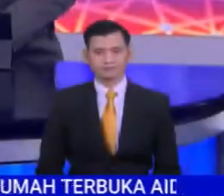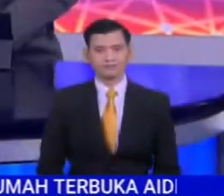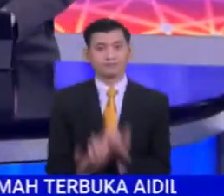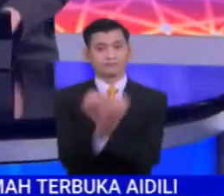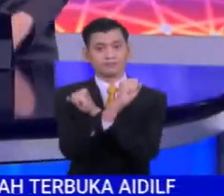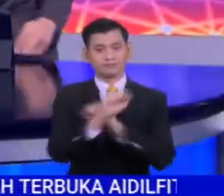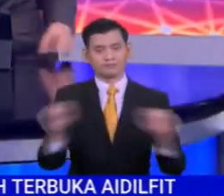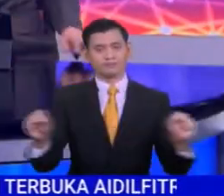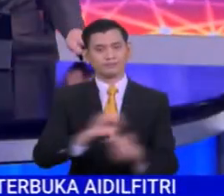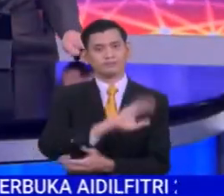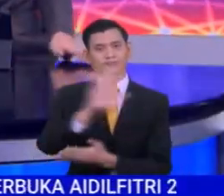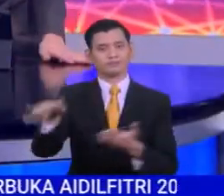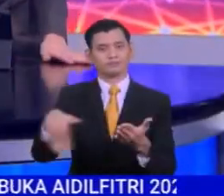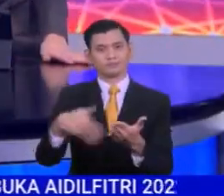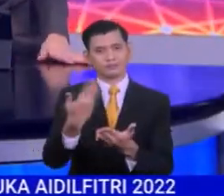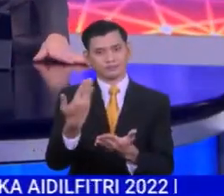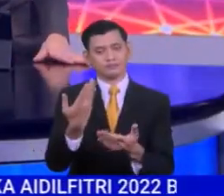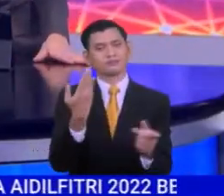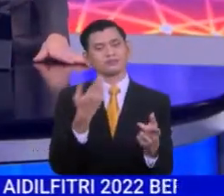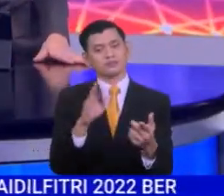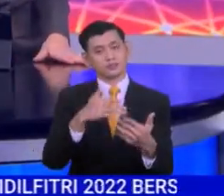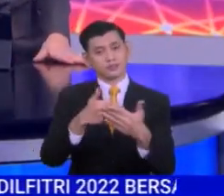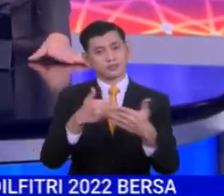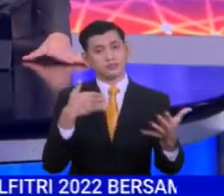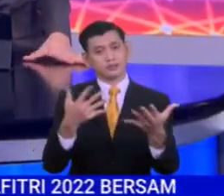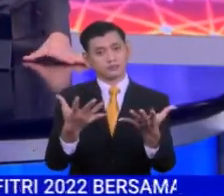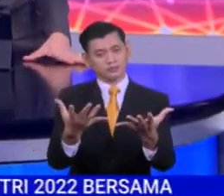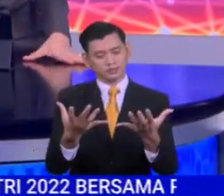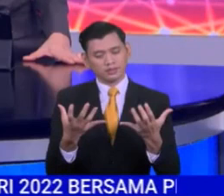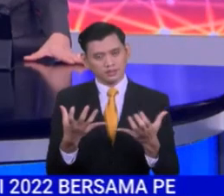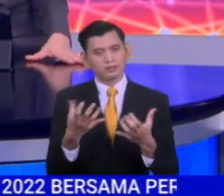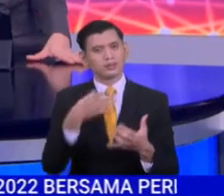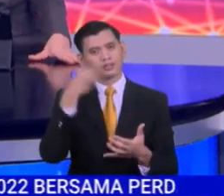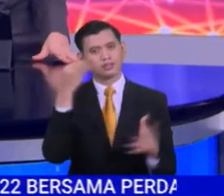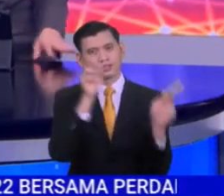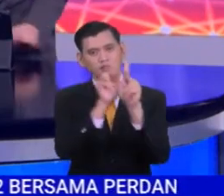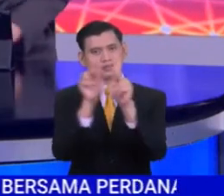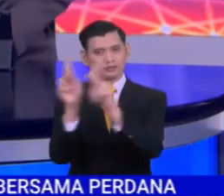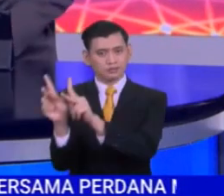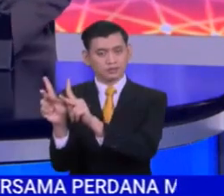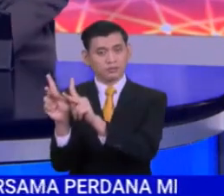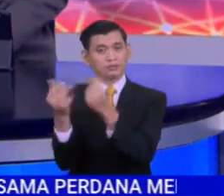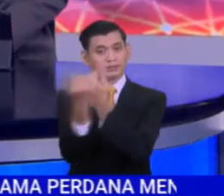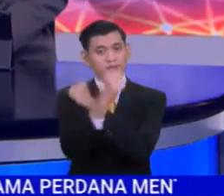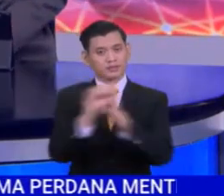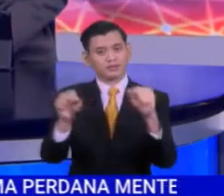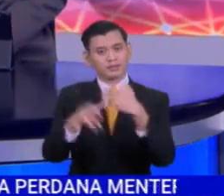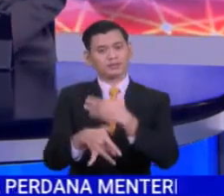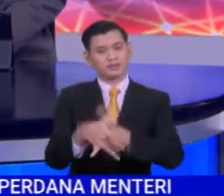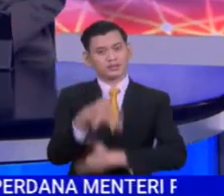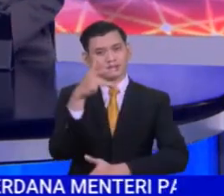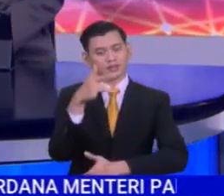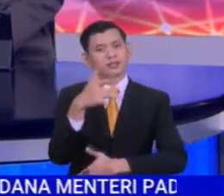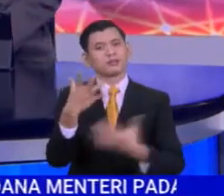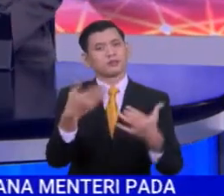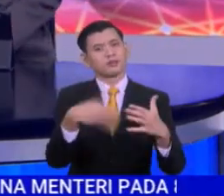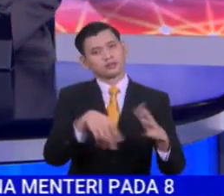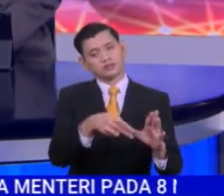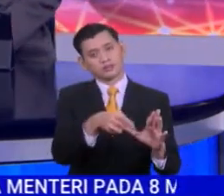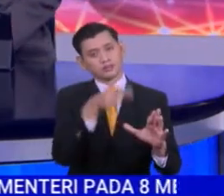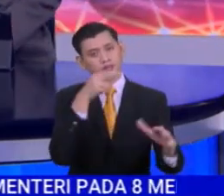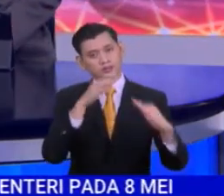bersedia dalam semua segi sebelum pulang ke kampung menyambut perayaan. Ia termasuk persediaan awal meninggalkan